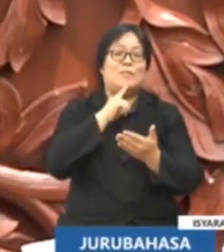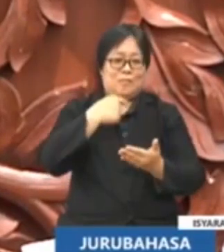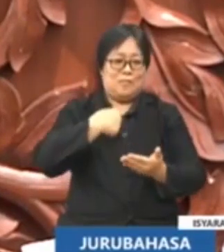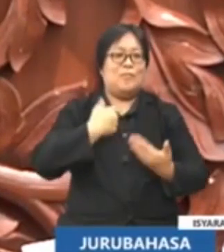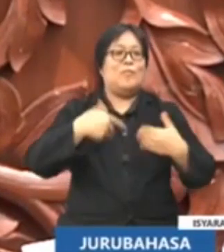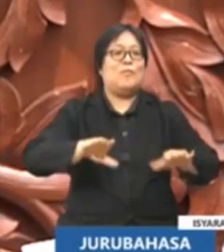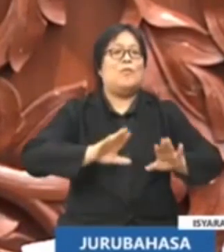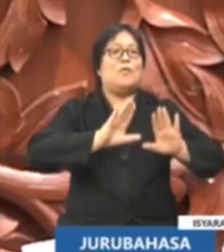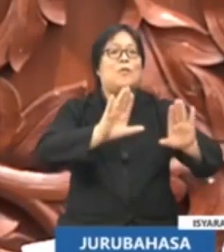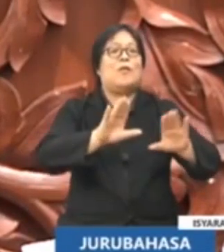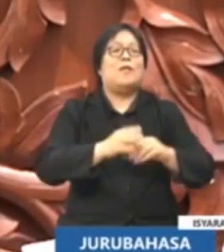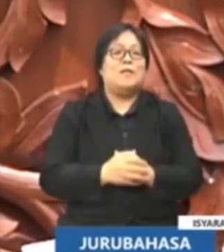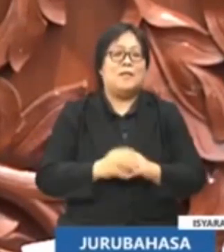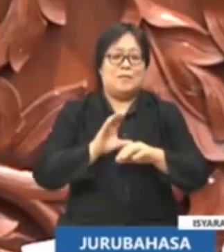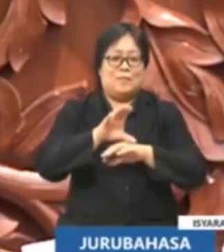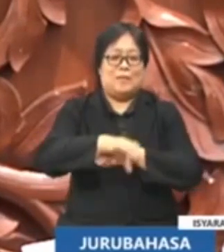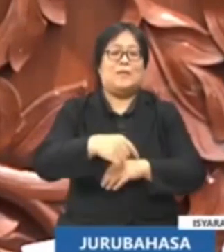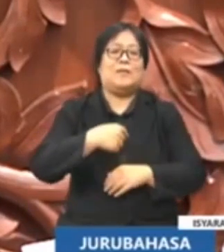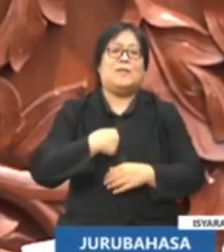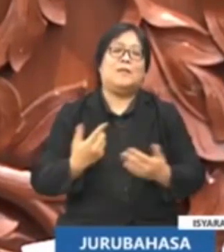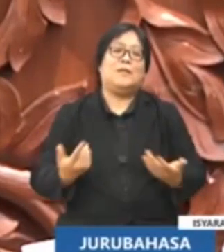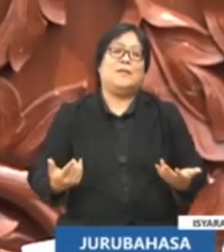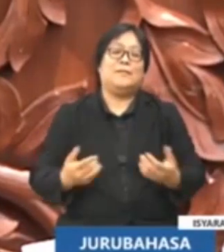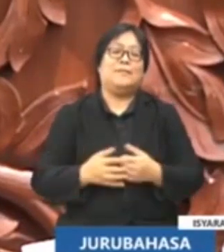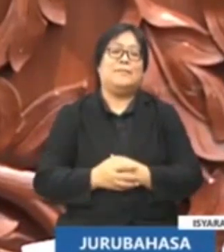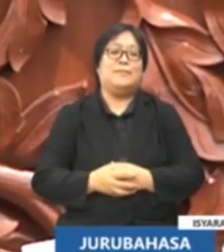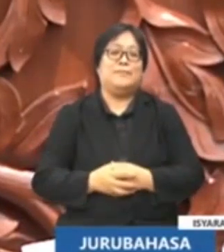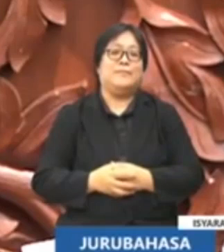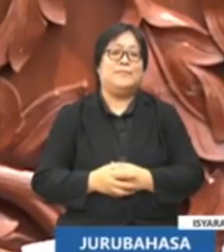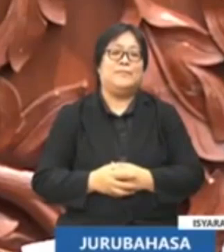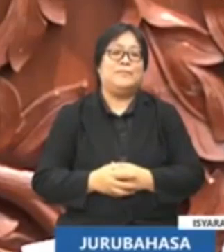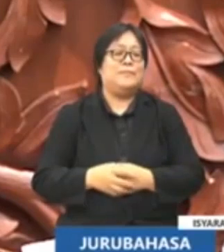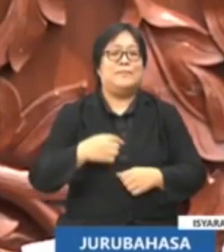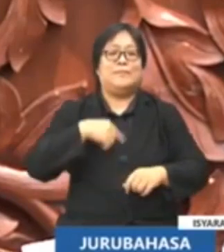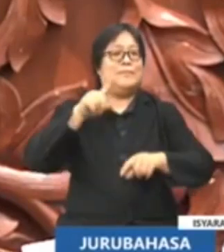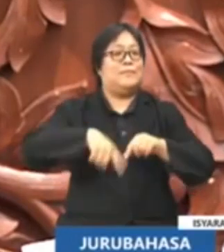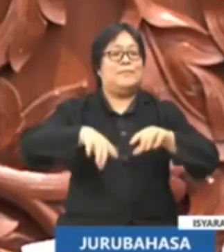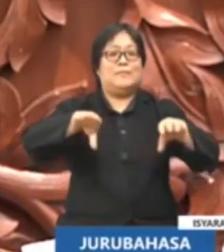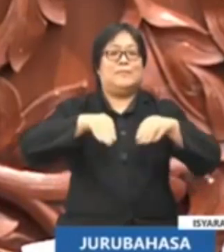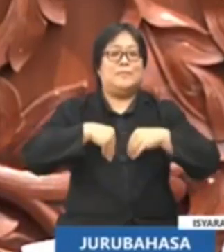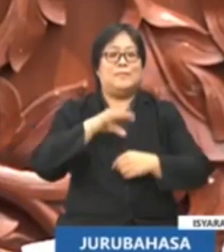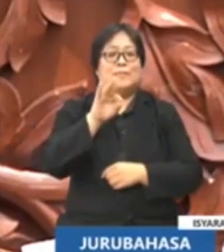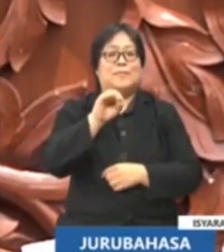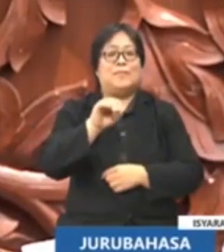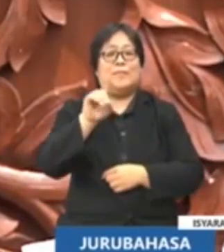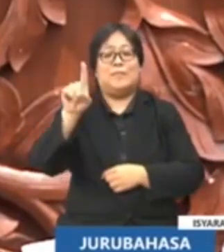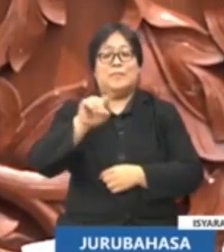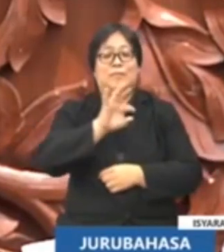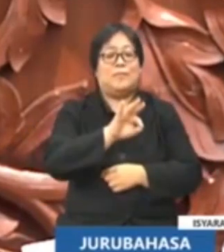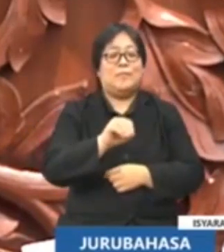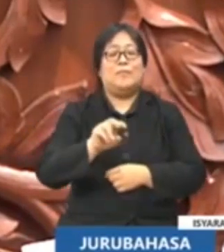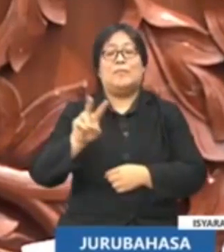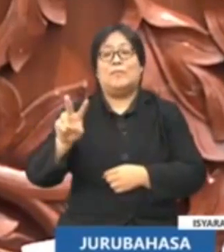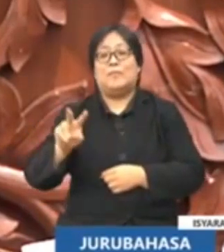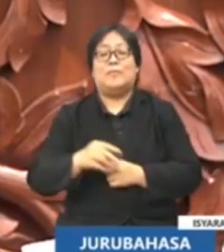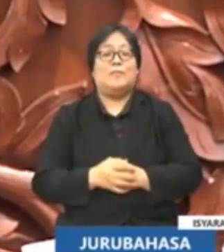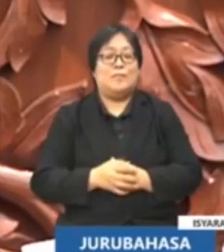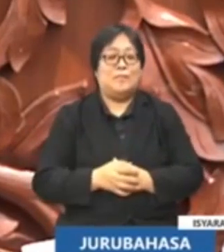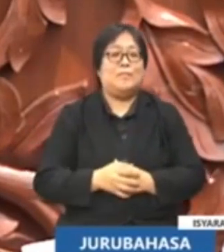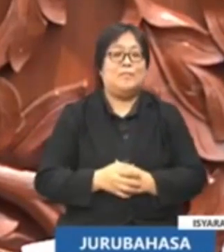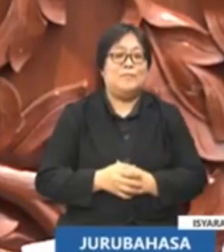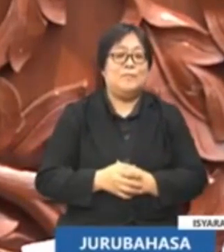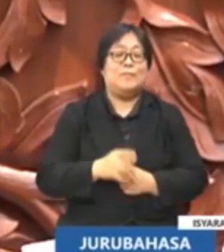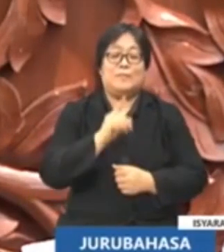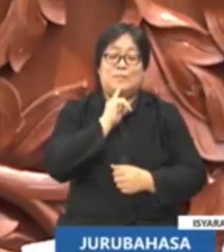pun setelah jadi tepat selesai tak boleh menerima 91 dan 92 tuh young woman